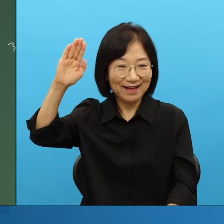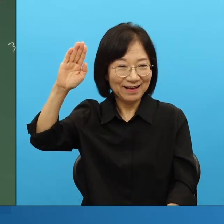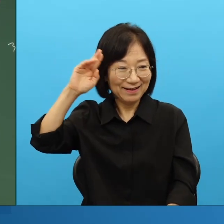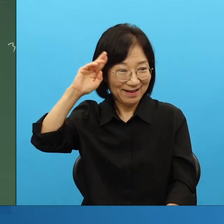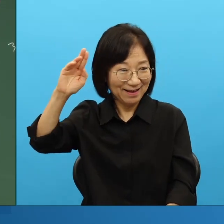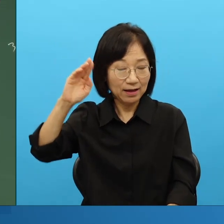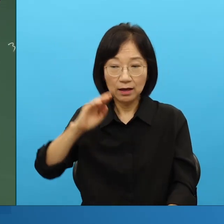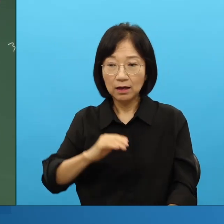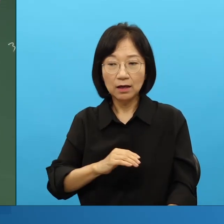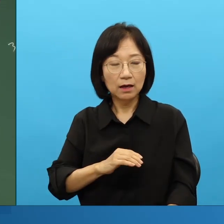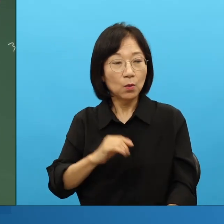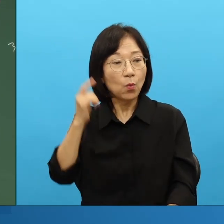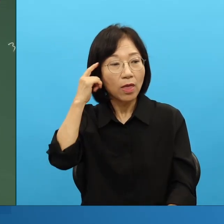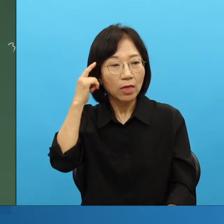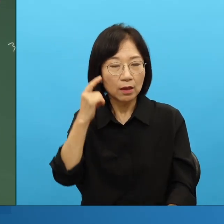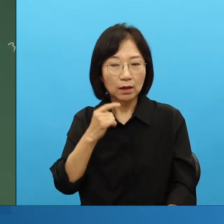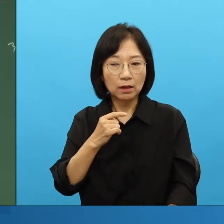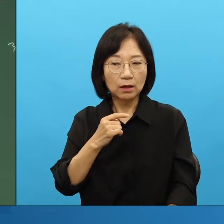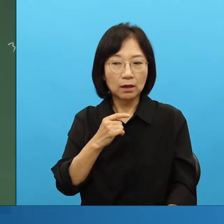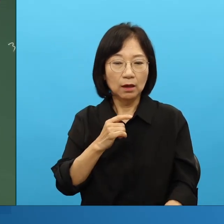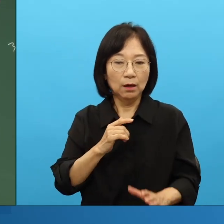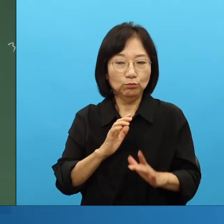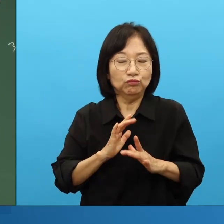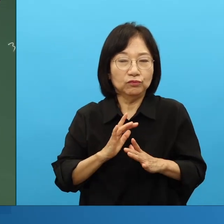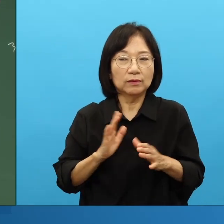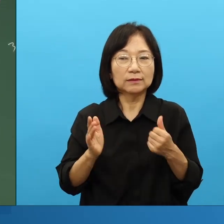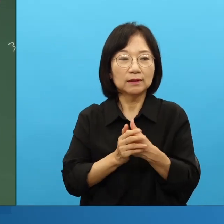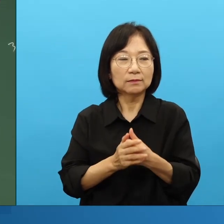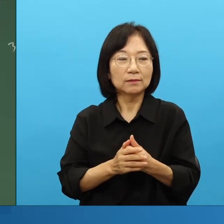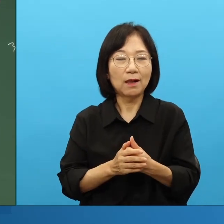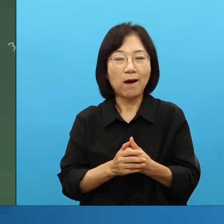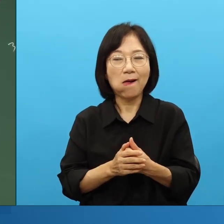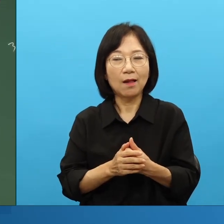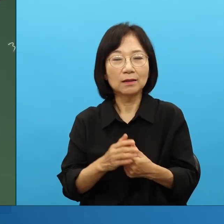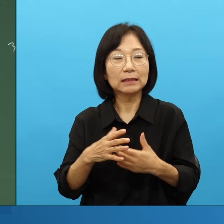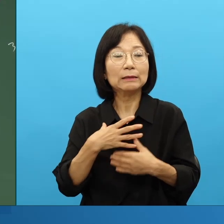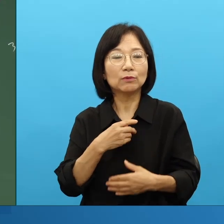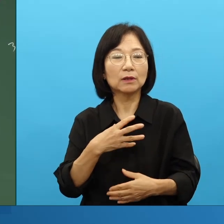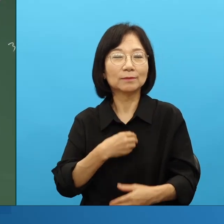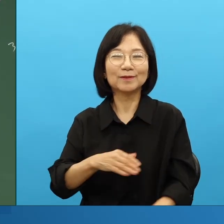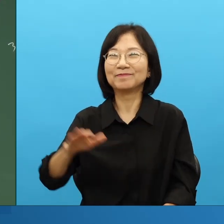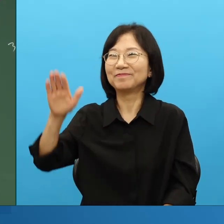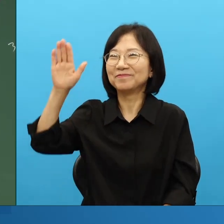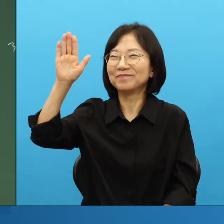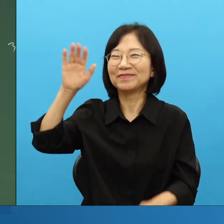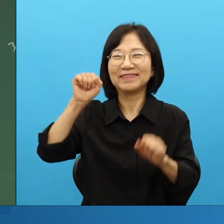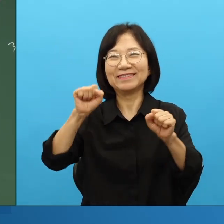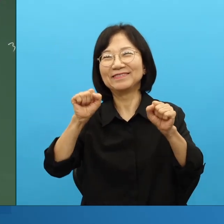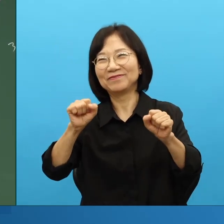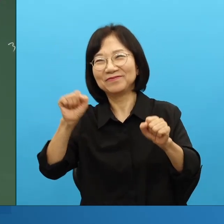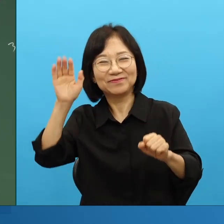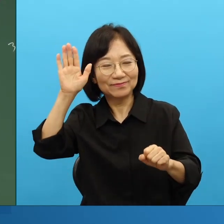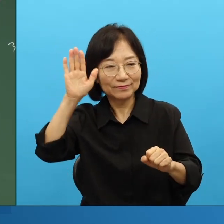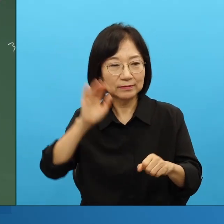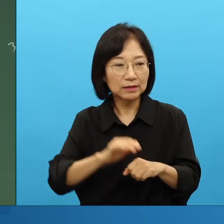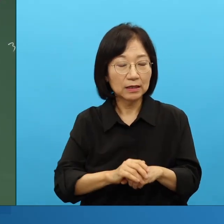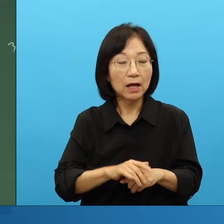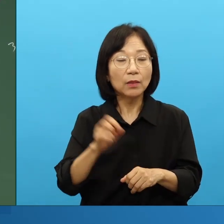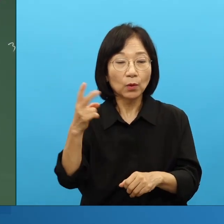如果在美国在小巷里，应该满面笑容，嗨，这样打招呼，要不然是不行的。 그래서 그 직접 내가 그 마약하는 사람들 들어봤거든요. 마약을 하면 어떻게 되냐 물어봤어요.